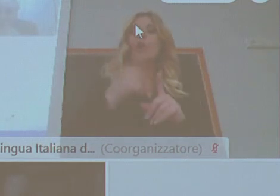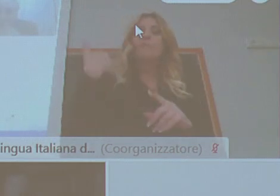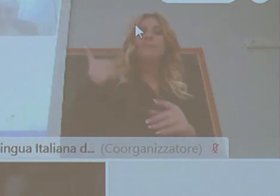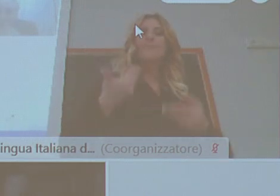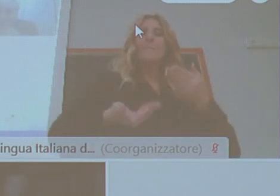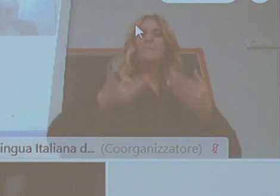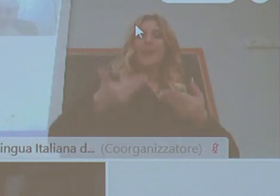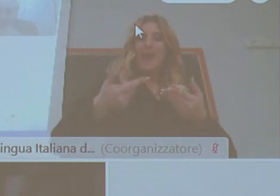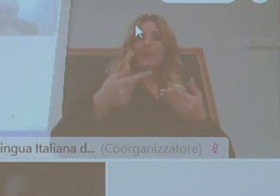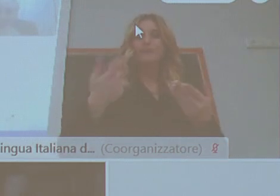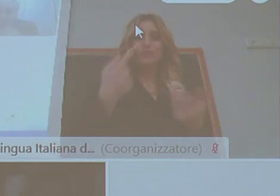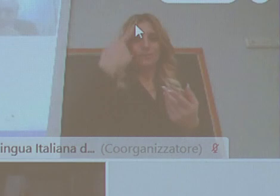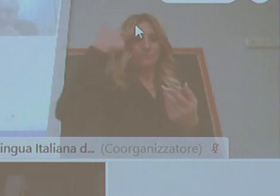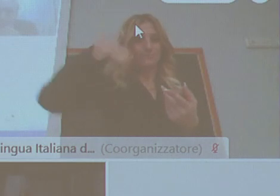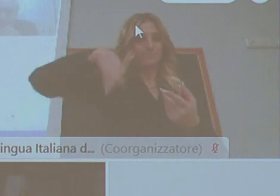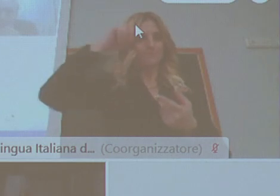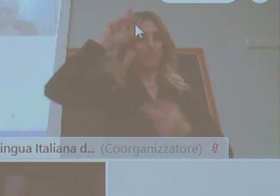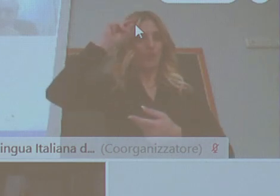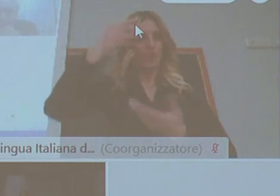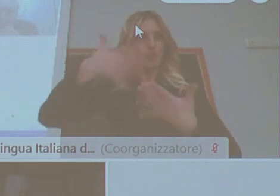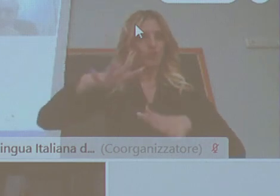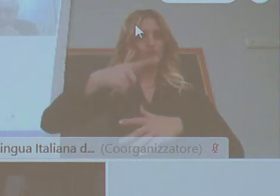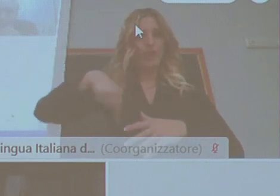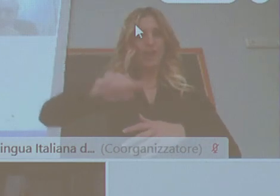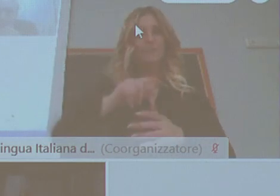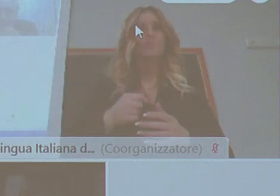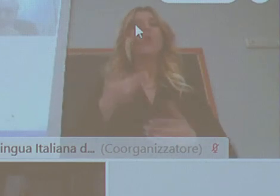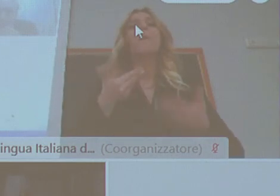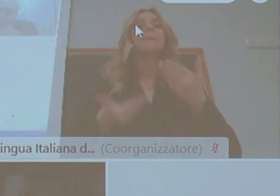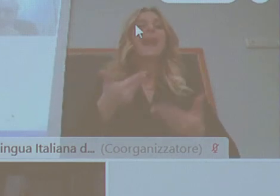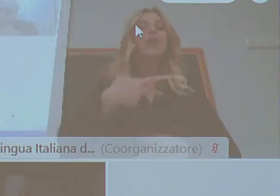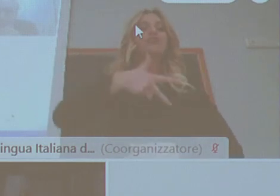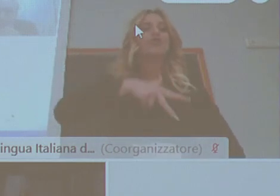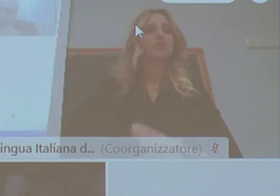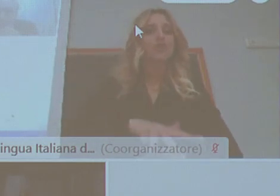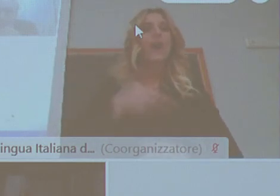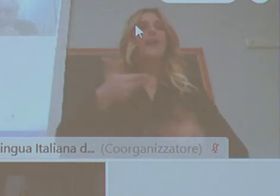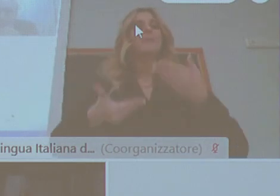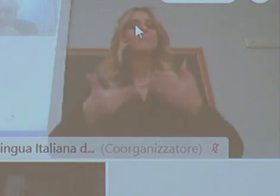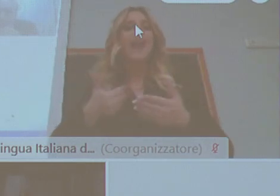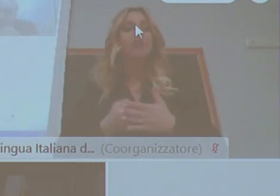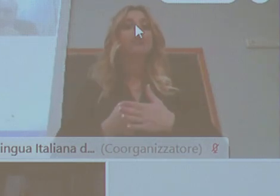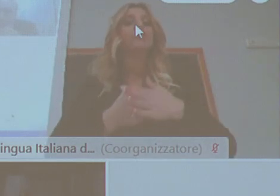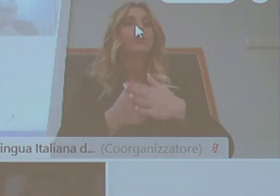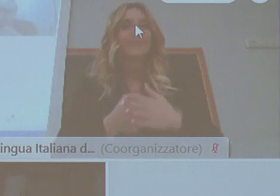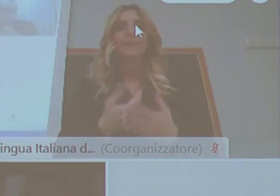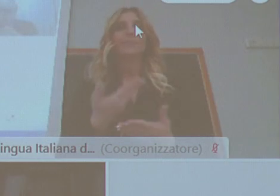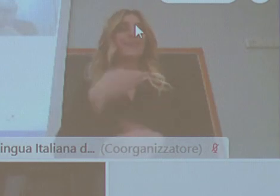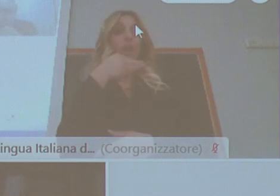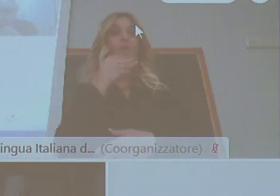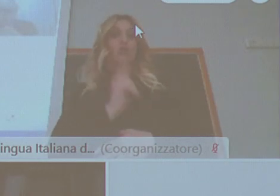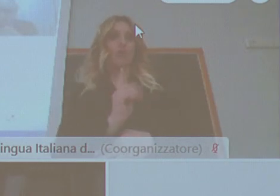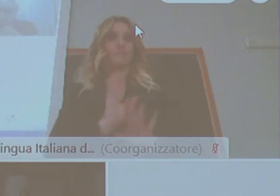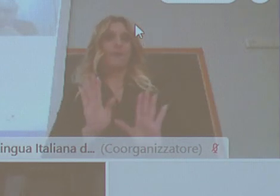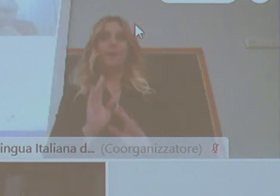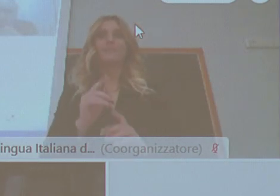bilancio d'esercizio che tutti noi conosciamo, oggi si parla di bilancio sociale, bilancio di sostenibilità, e